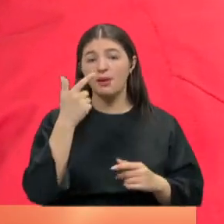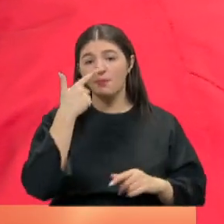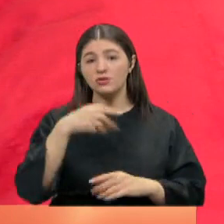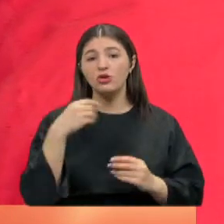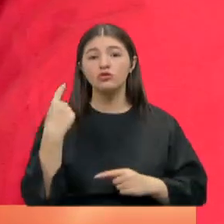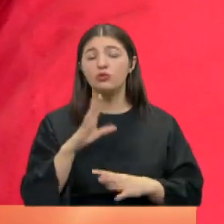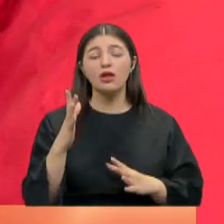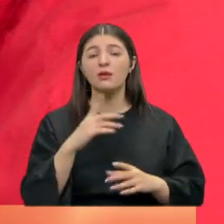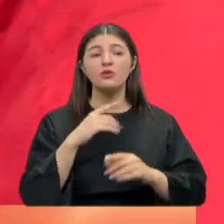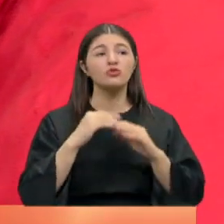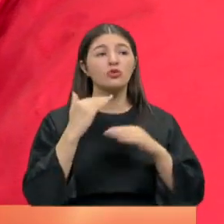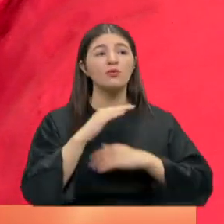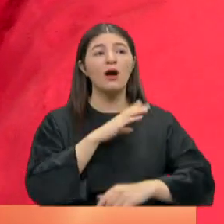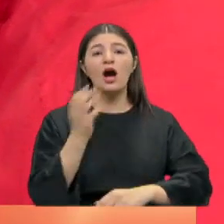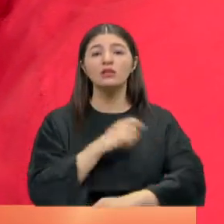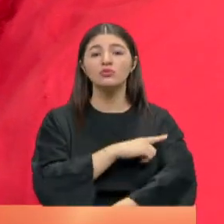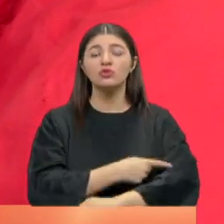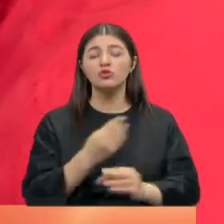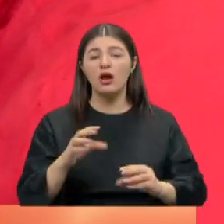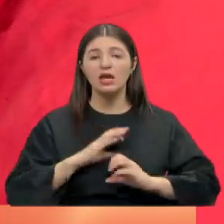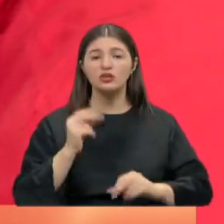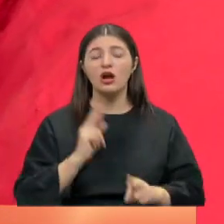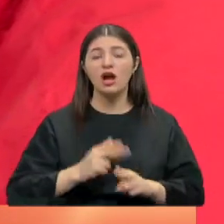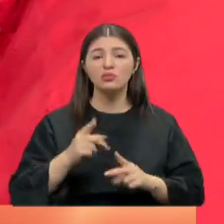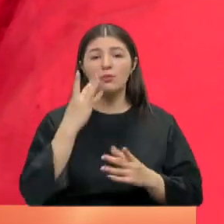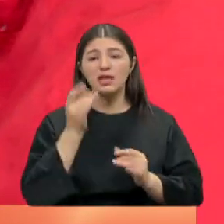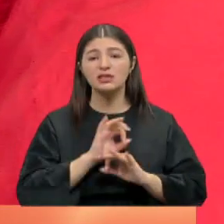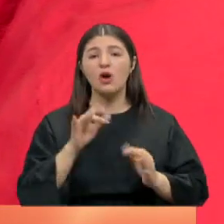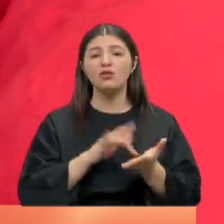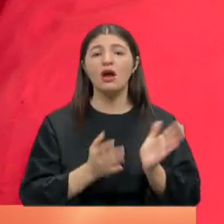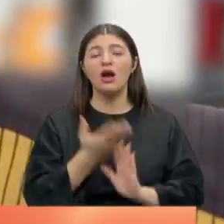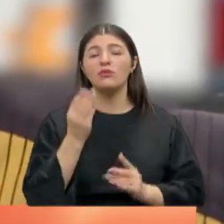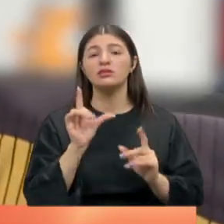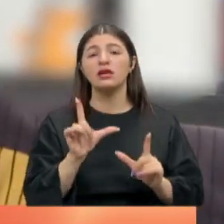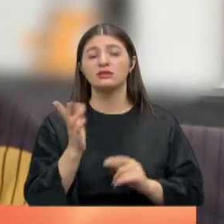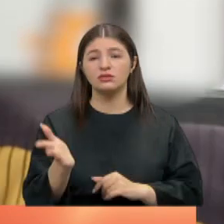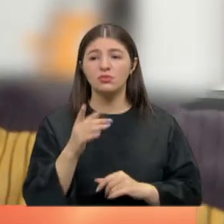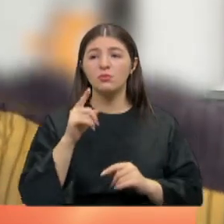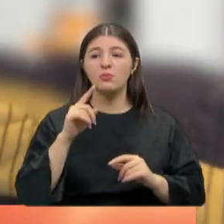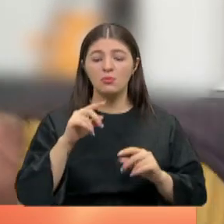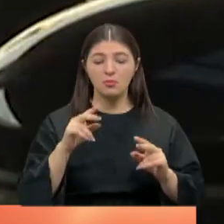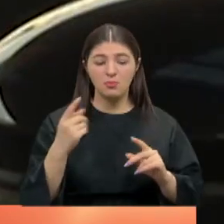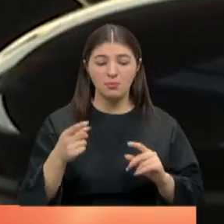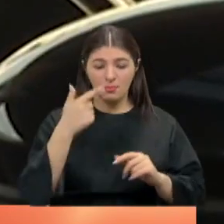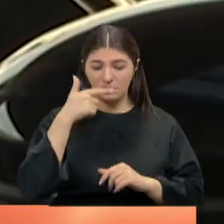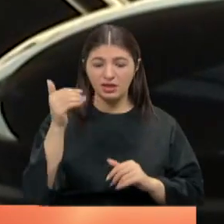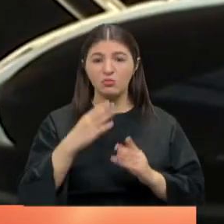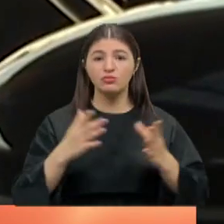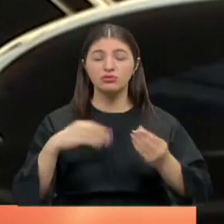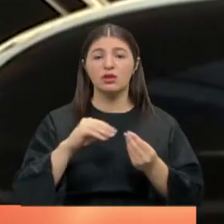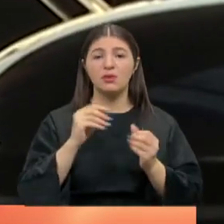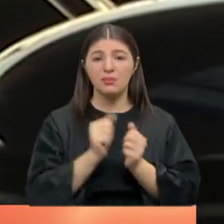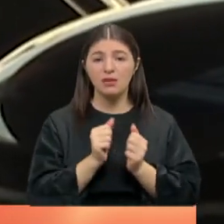olarak da düşünmeli milletin alım gücün etkisi çok yüksek çok acil bu belirsizliğin ortadan kalkması lazım motoruna gelen büyük salla birlikte